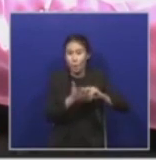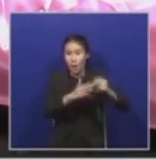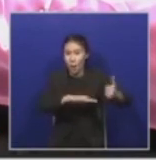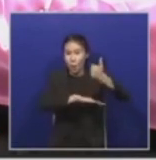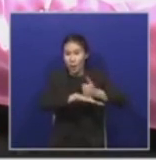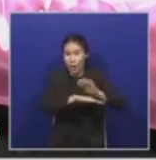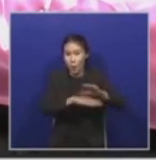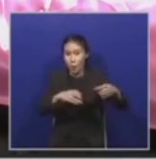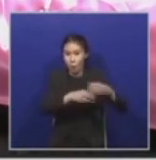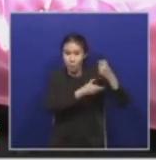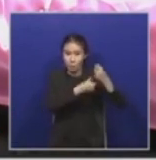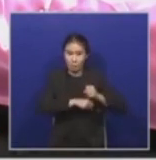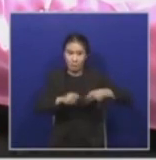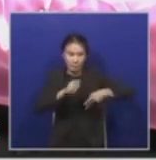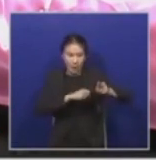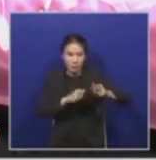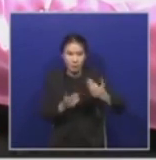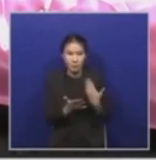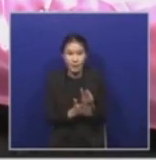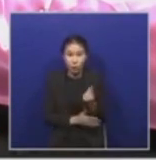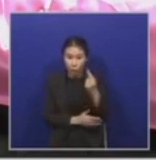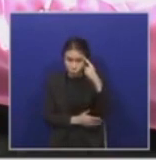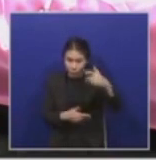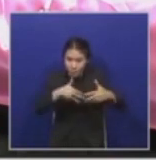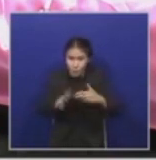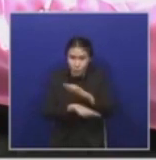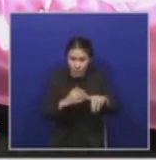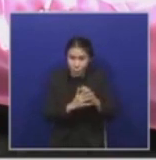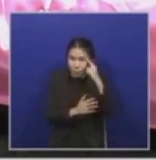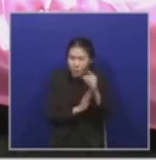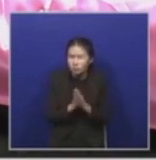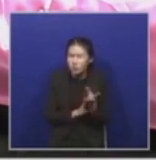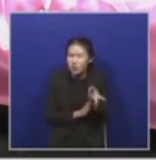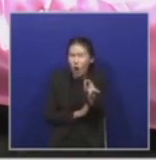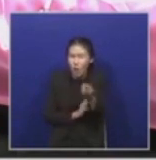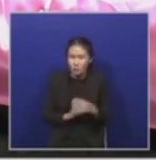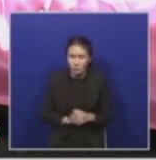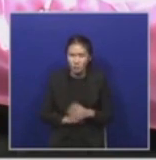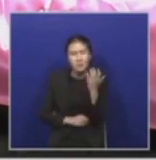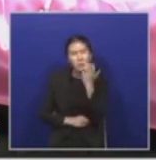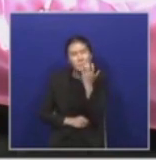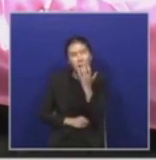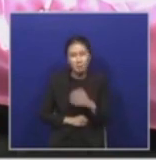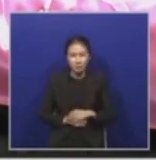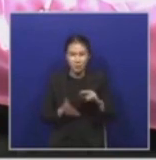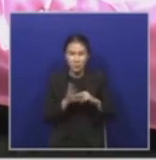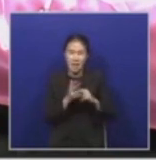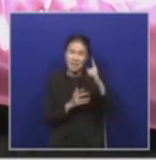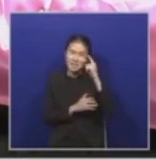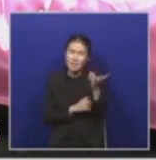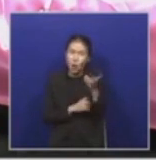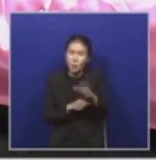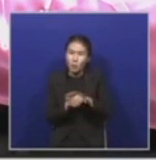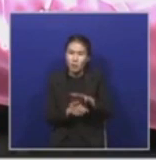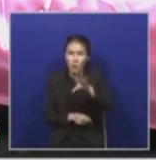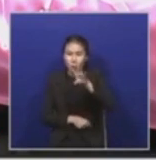ครับเท่าไหร่รู้ไหมฮะพี่น้องประชาชนครับไม่เยอะขำๆนะไม่ถล่มลึก